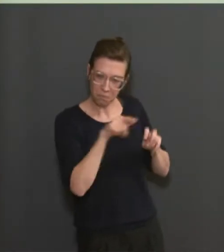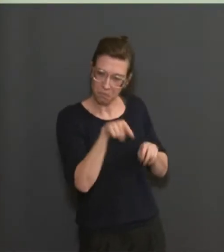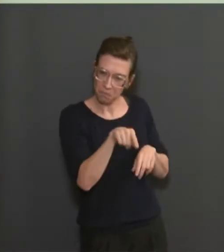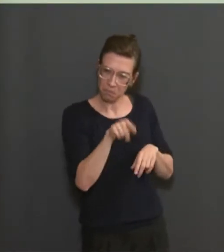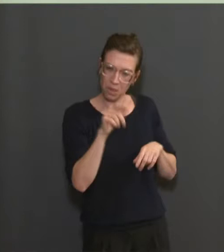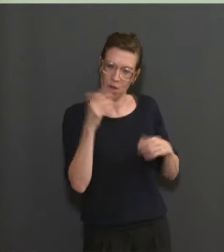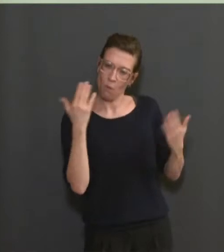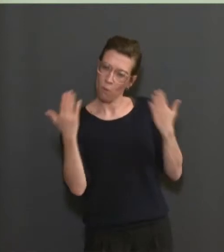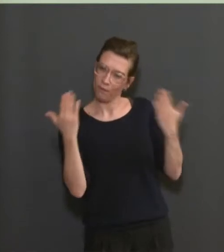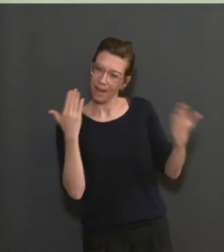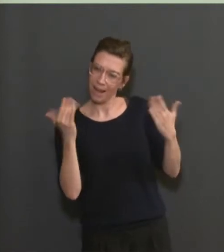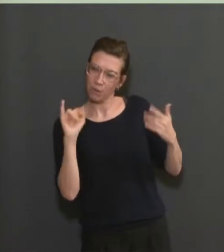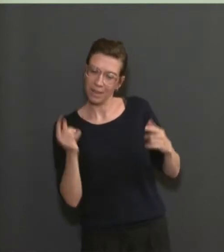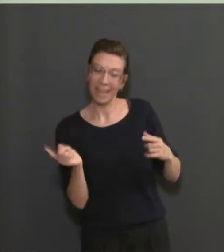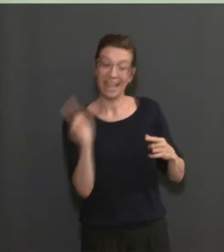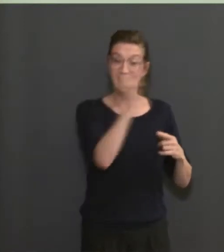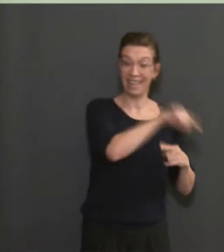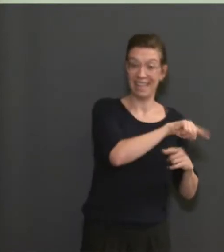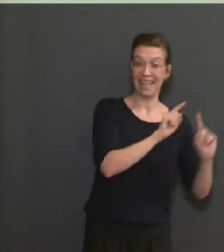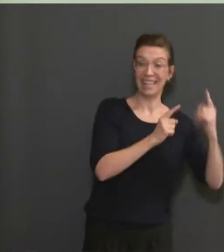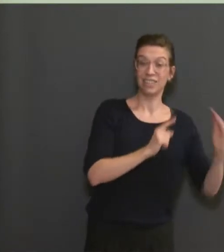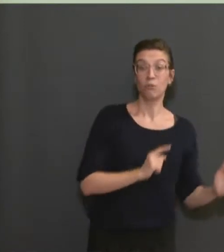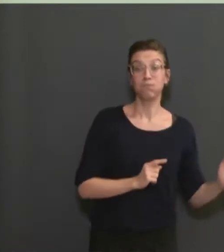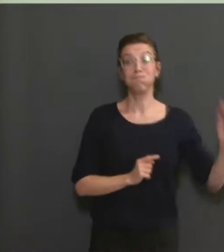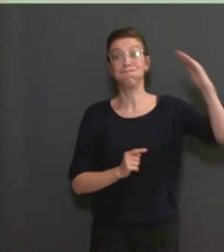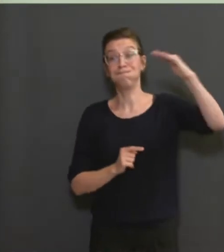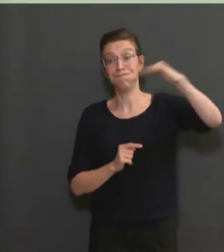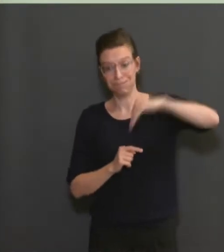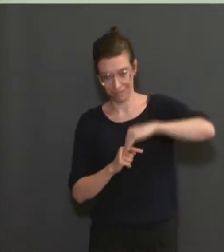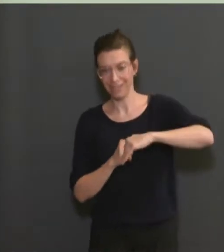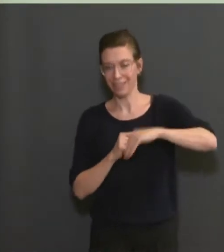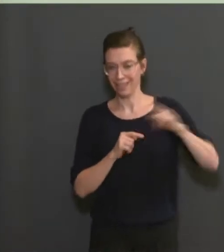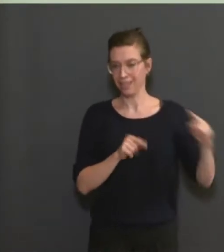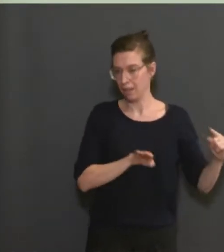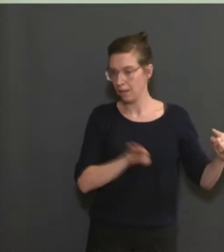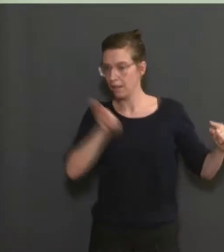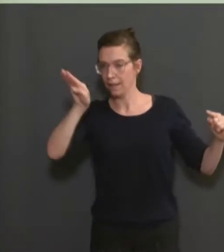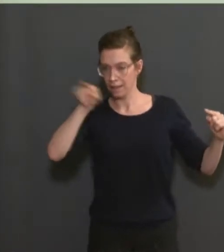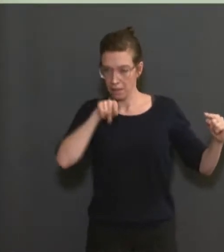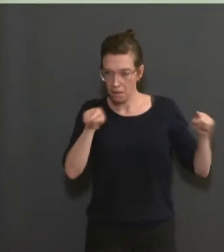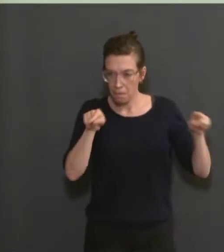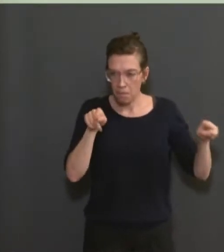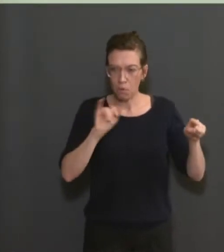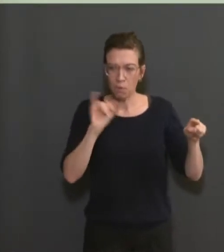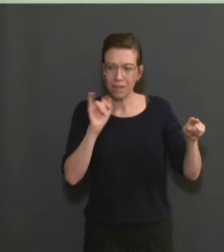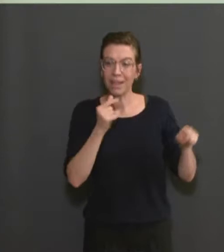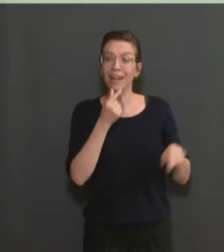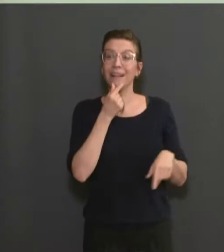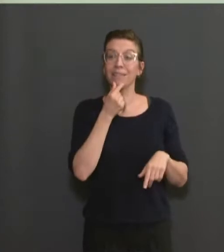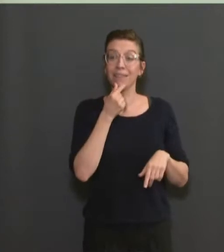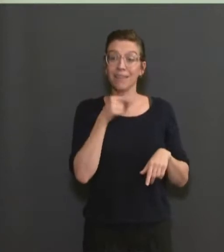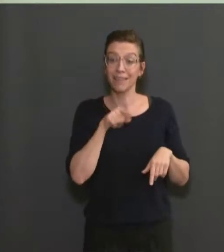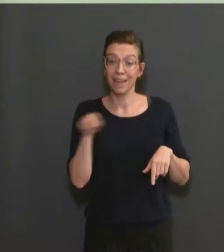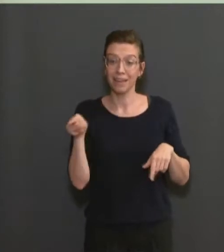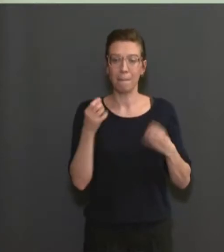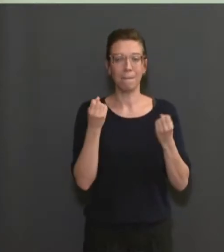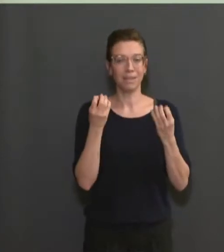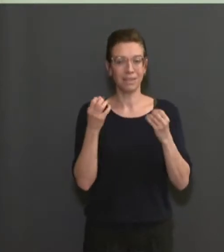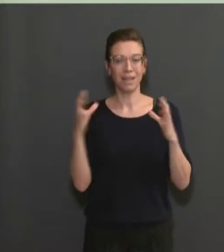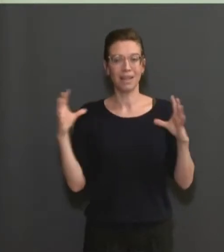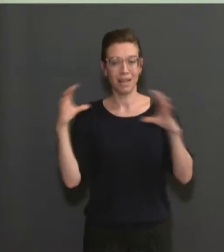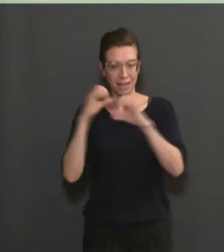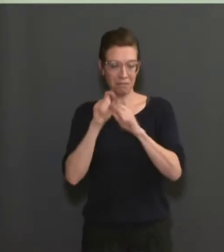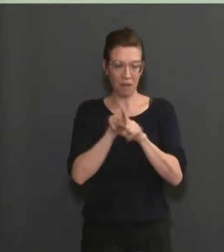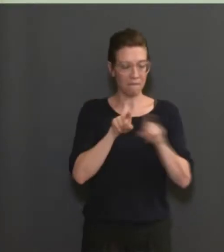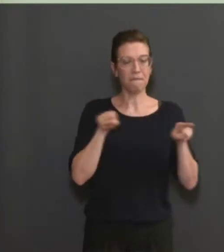golf. Het gaat typisch om mensen van in de 50 tot 80, maar